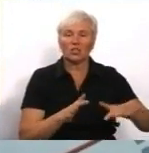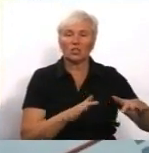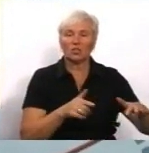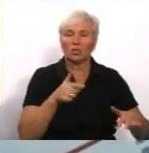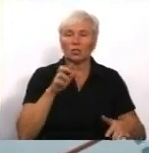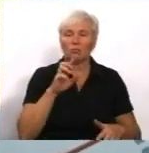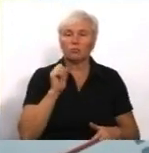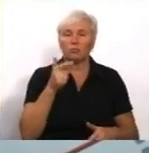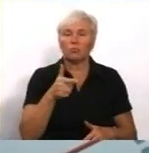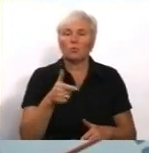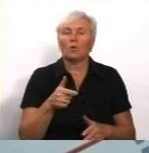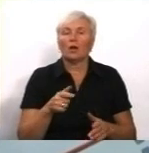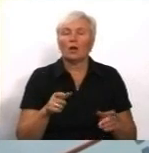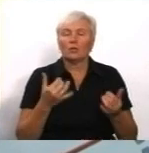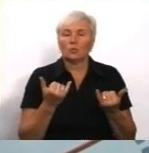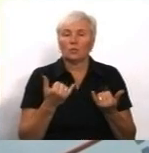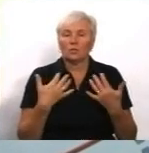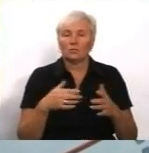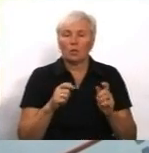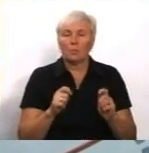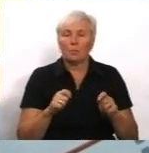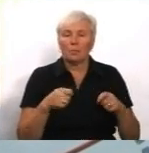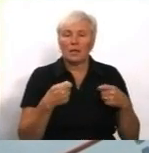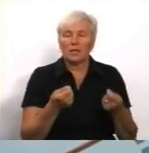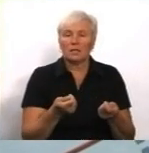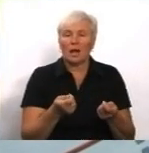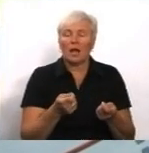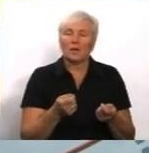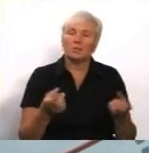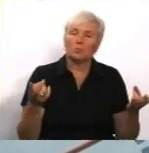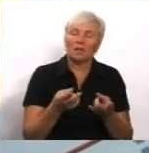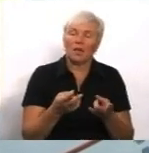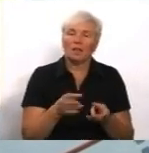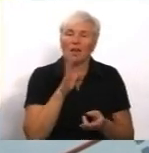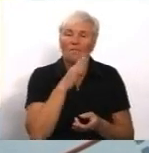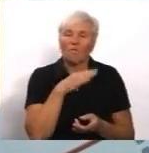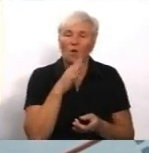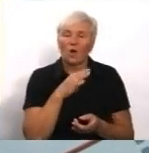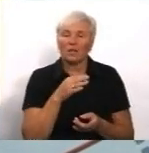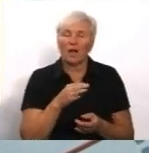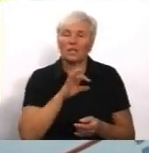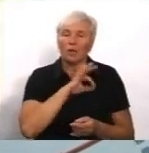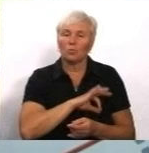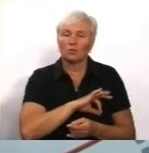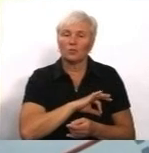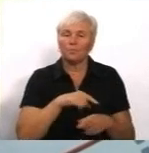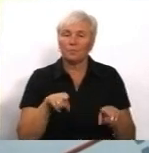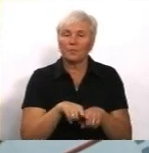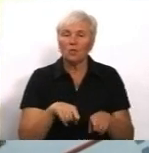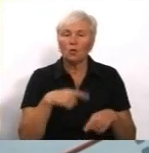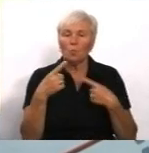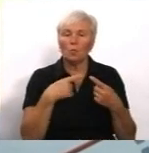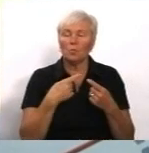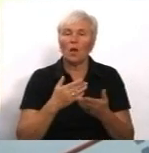та, власне, чи вже сьогодні придатна вода у криницях тамтешніх мешканців для споживання. Також поговоримо про